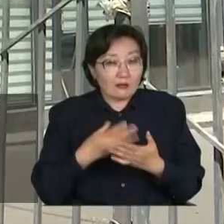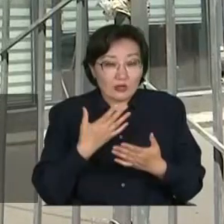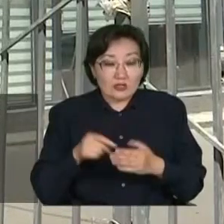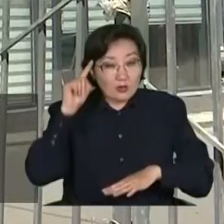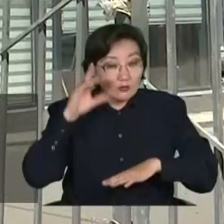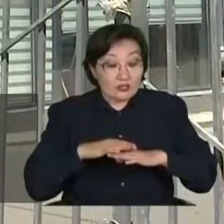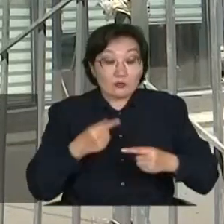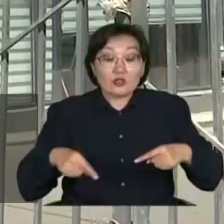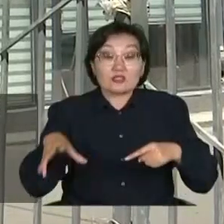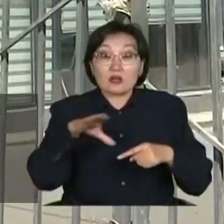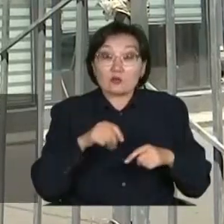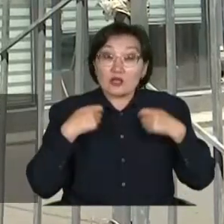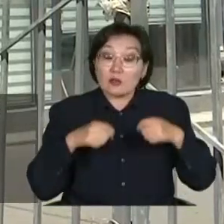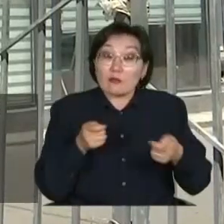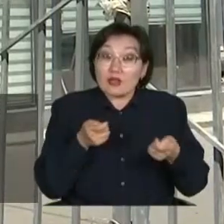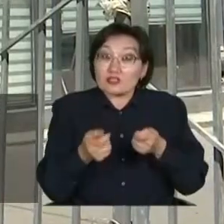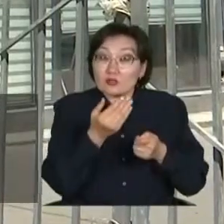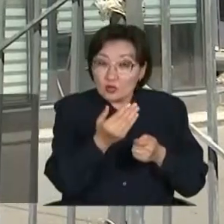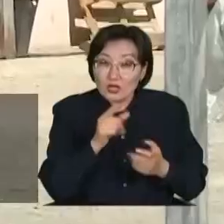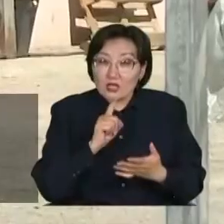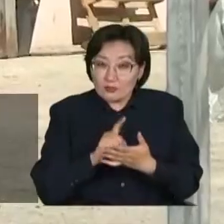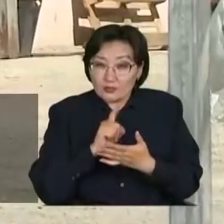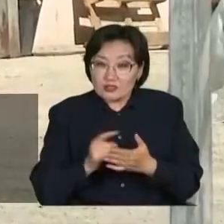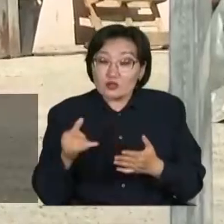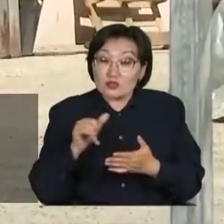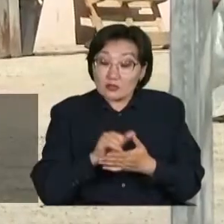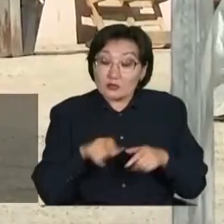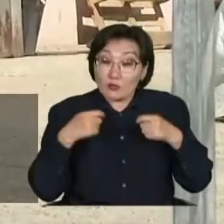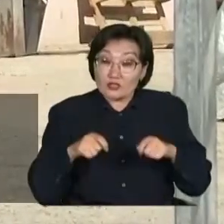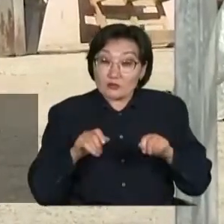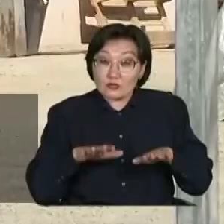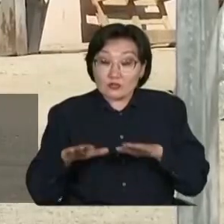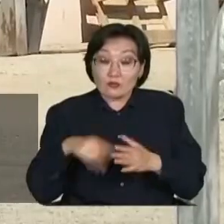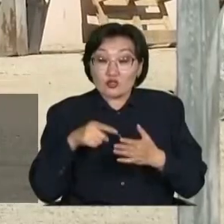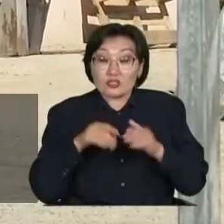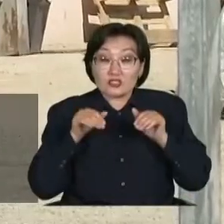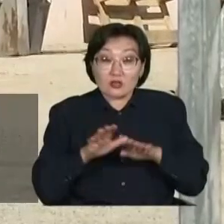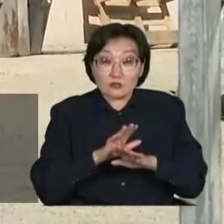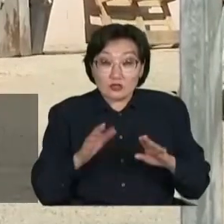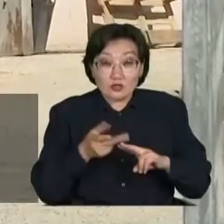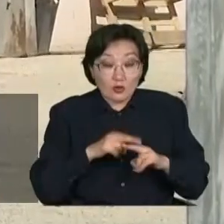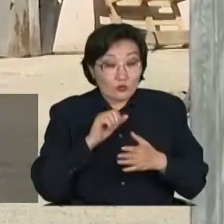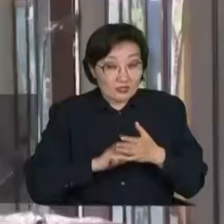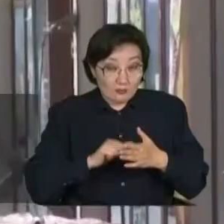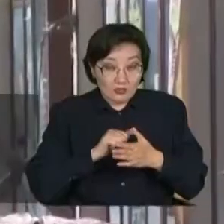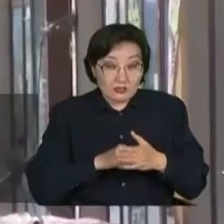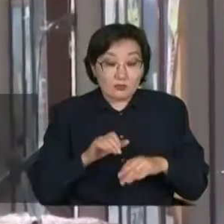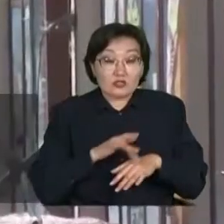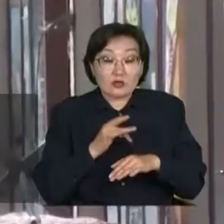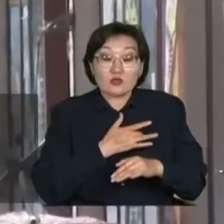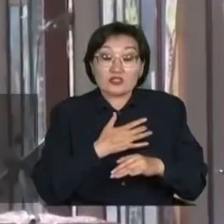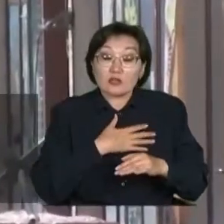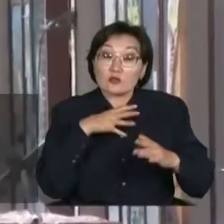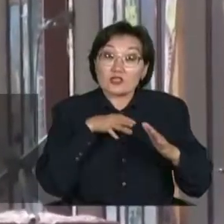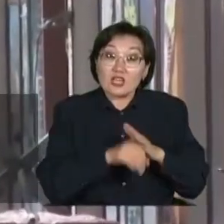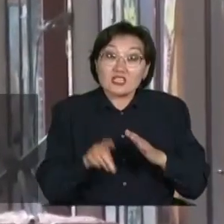әкімдіктегілер керісінше мұның бәрі базар басшыларының міндеті дегенді айтты. Сауда орындарындағы мәселенің шешілмеуіне осы себеп. Ал коммуналдық меншікке